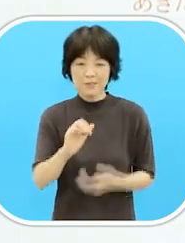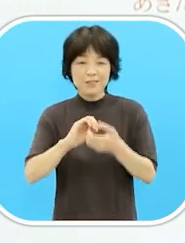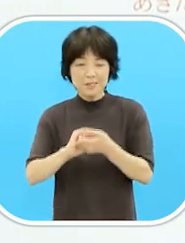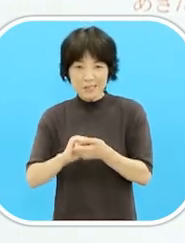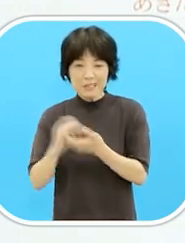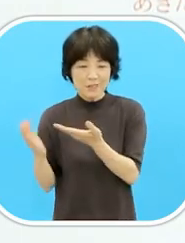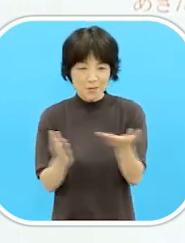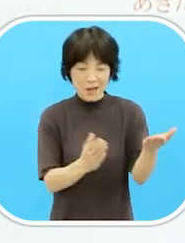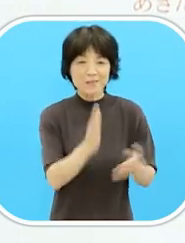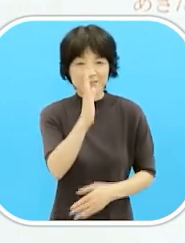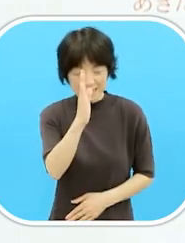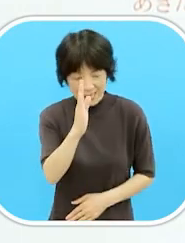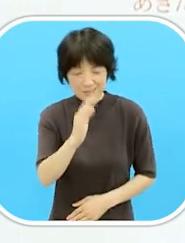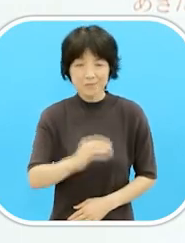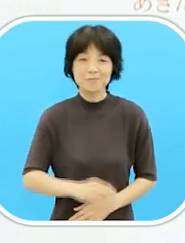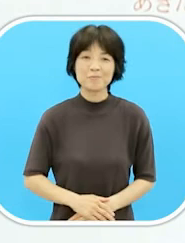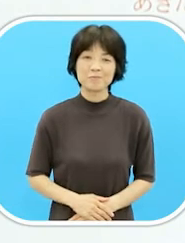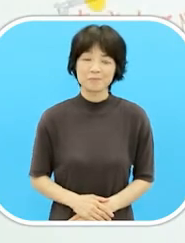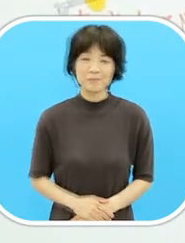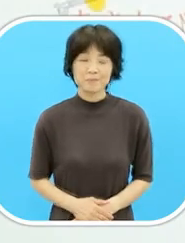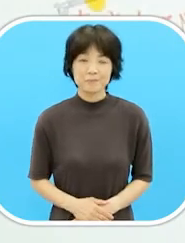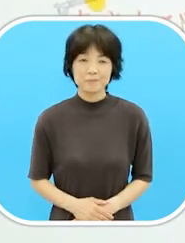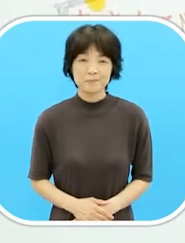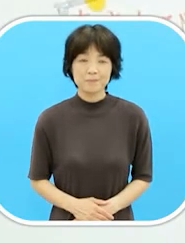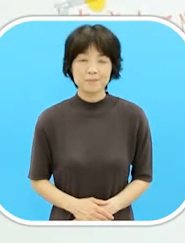ています。ぜひご覧ください。